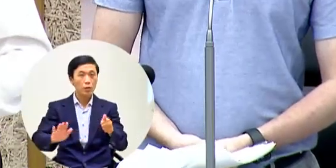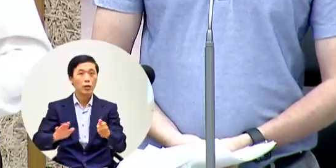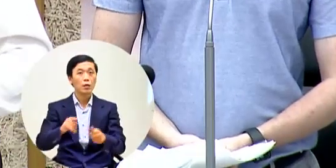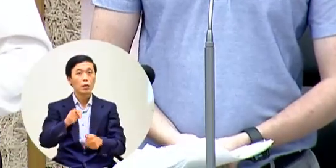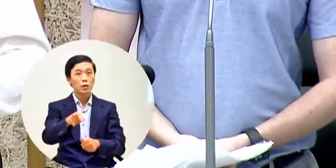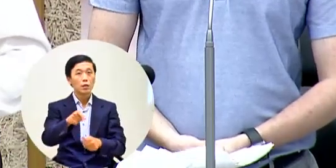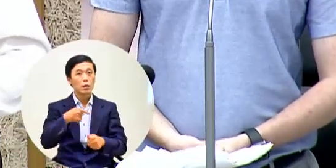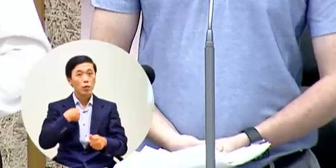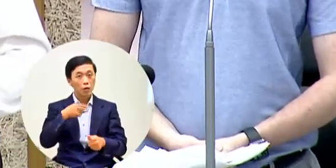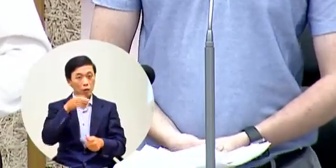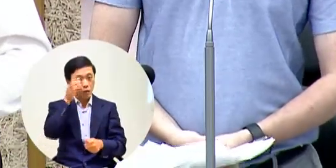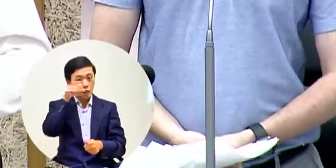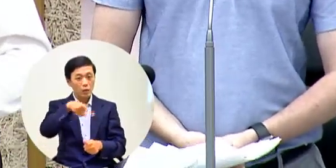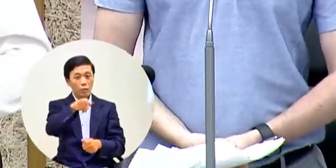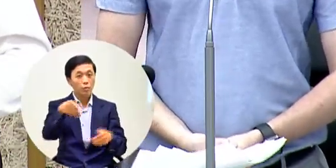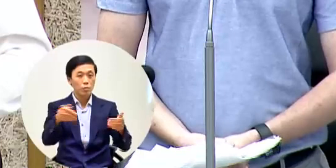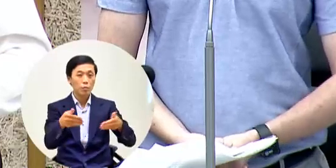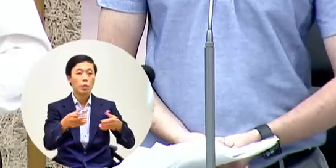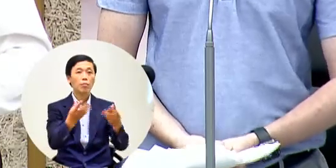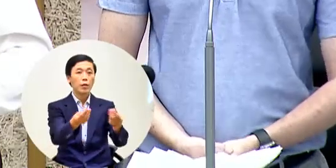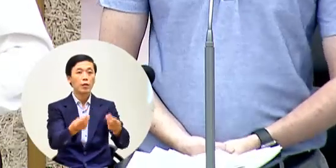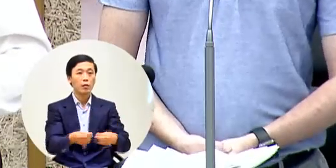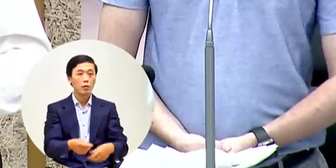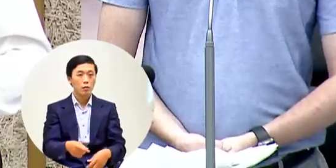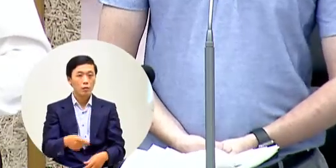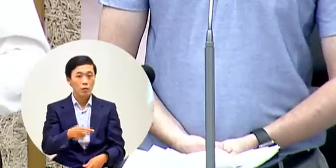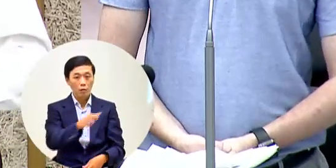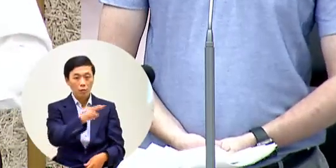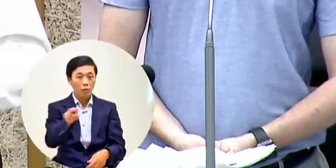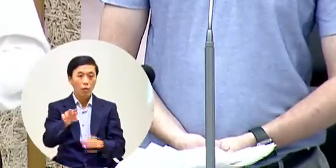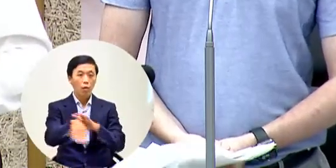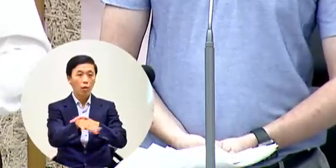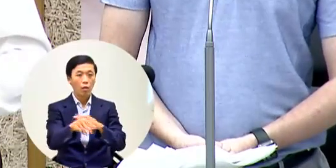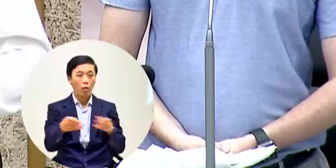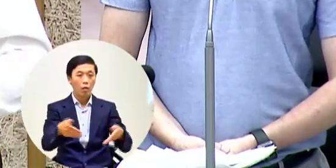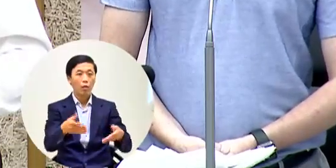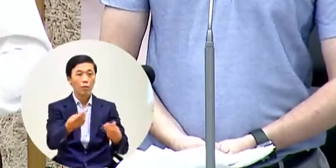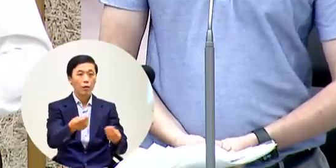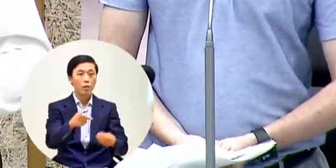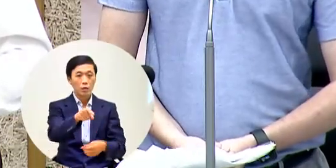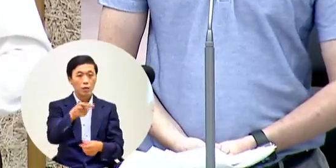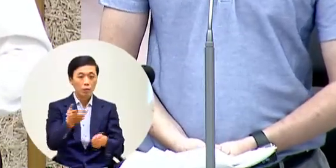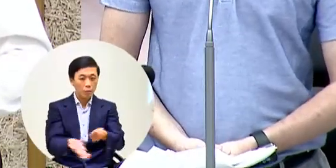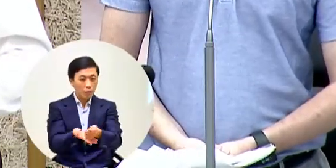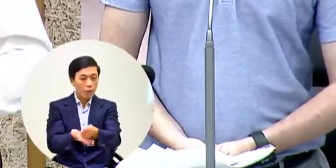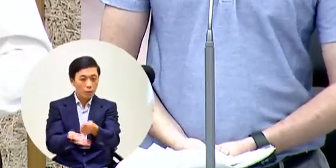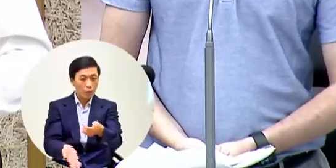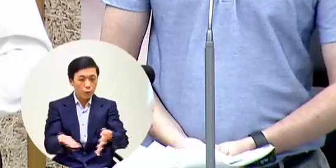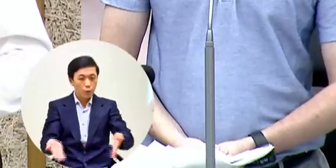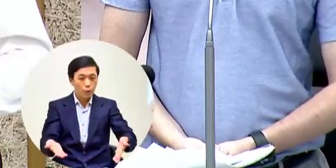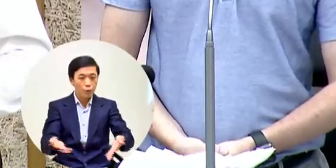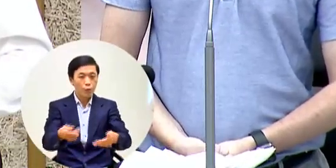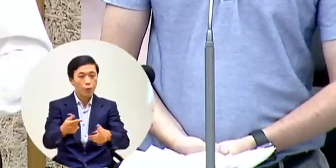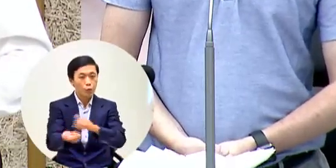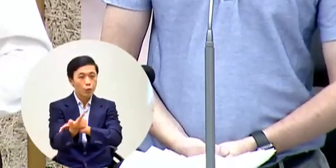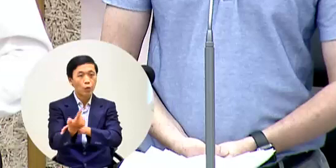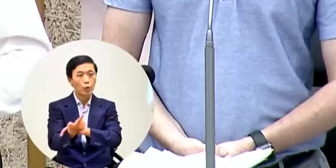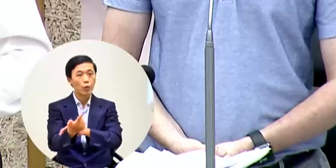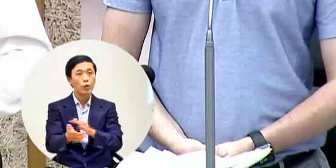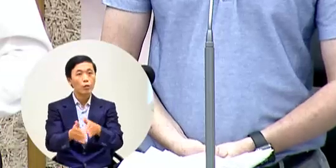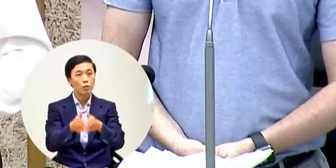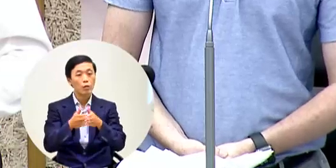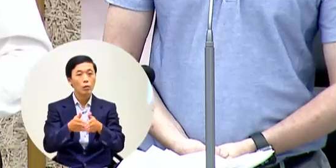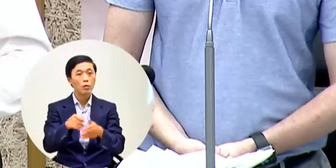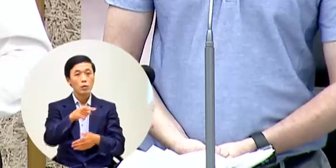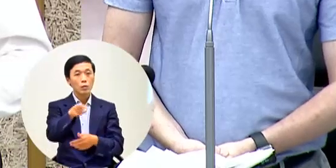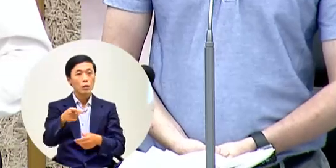处，我看拢无啥咧动，也无啥工人咧动，啊，到底是？ 对啊，因为 应该给他催一下，啊，无人遐店家要安怎？你要叫人，啊，无人